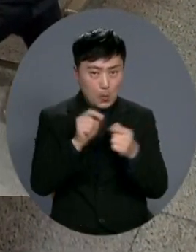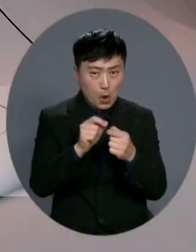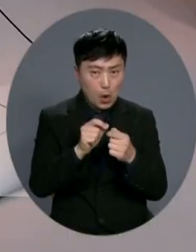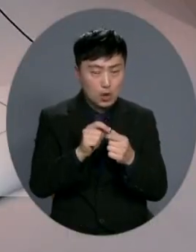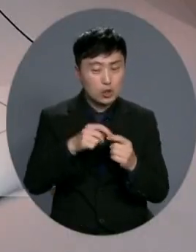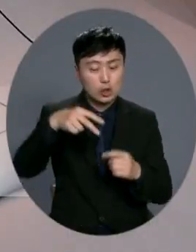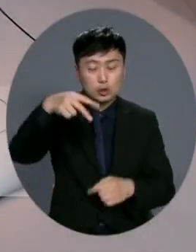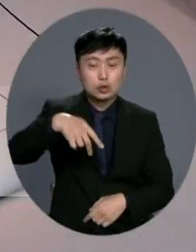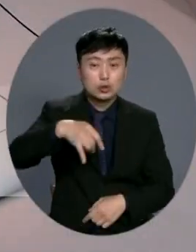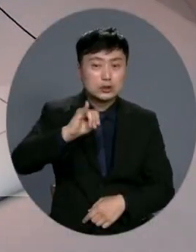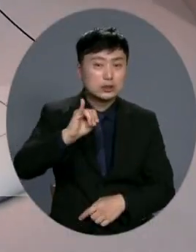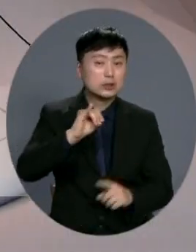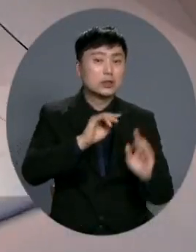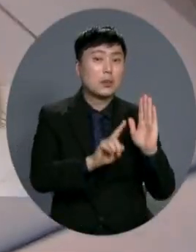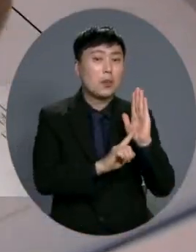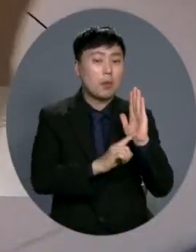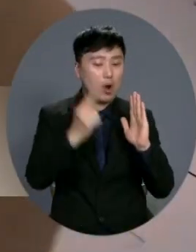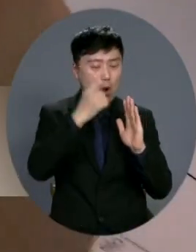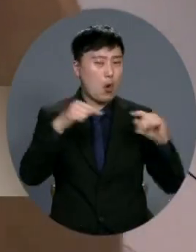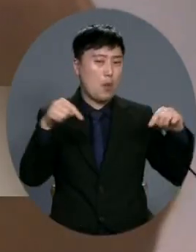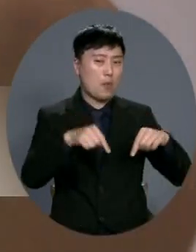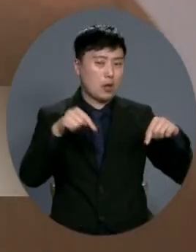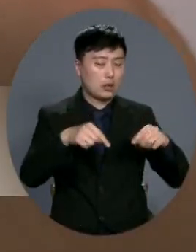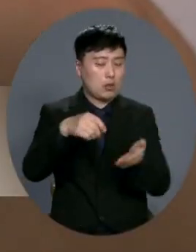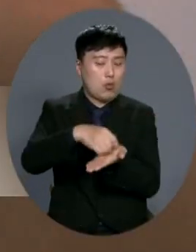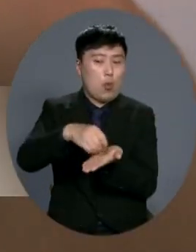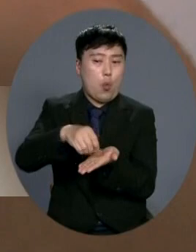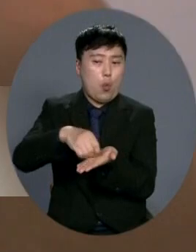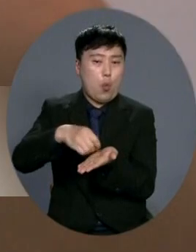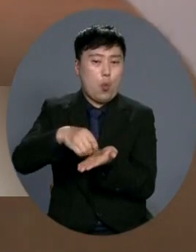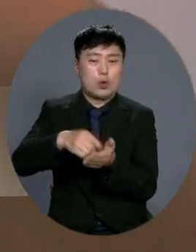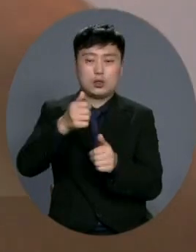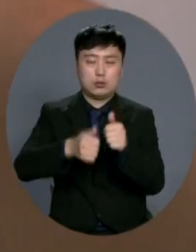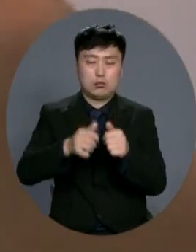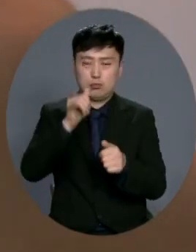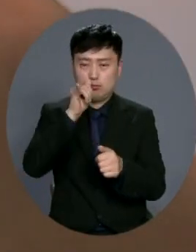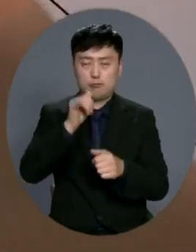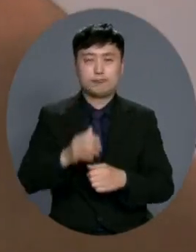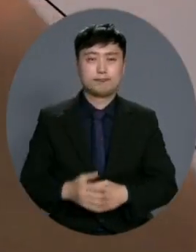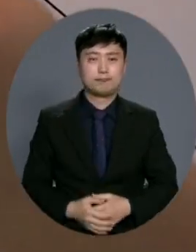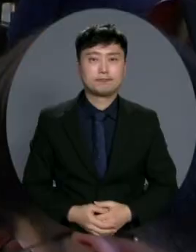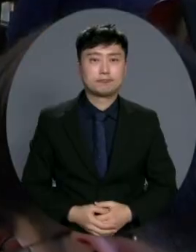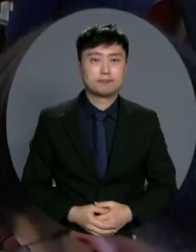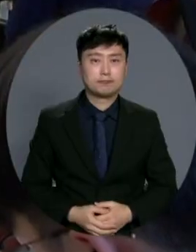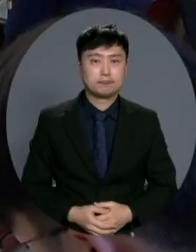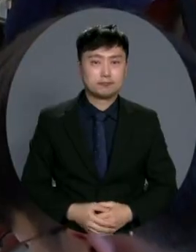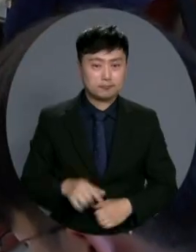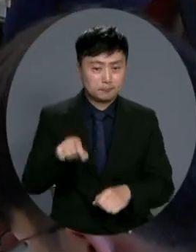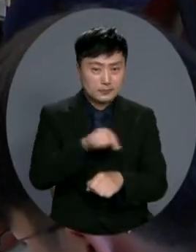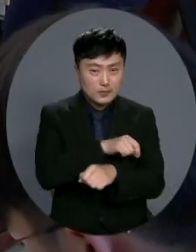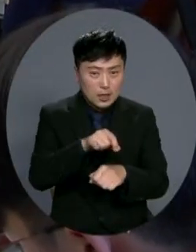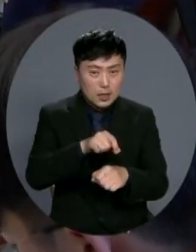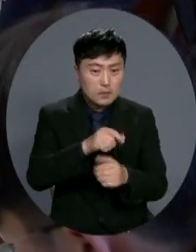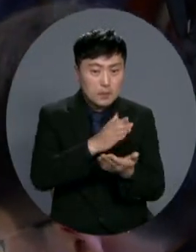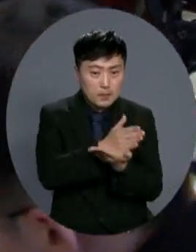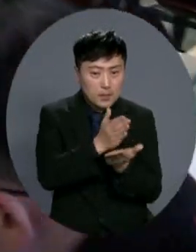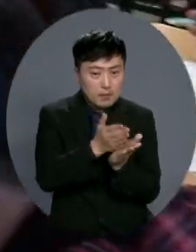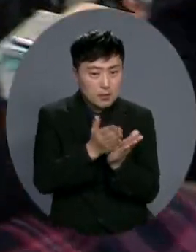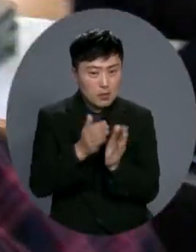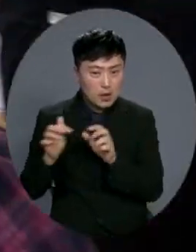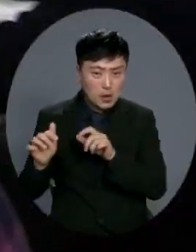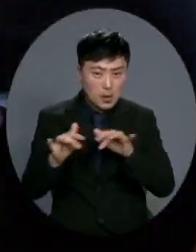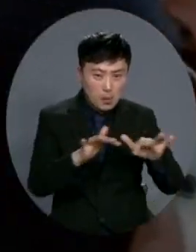모집에 지원한 대학의 면접 고사와 논술 전형이 시작됩니다. 특정 과목 쏠림 현상에 따른